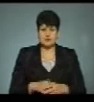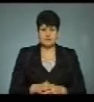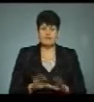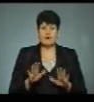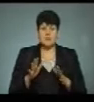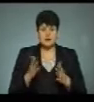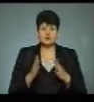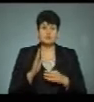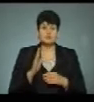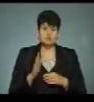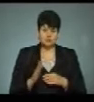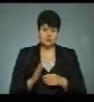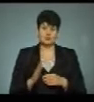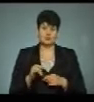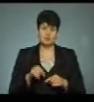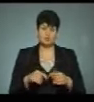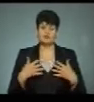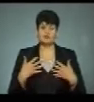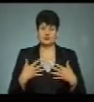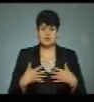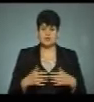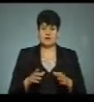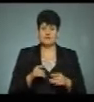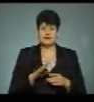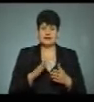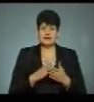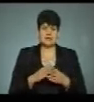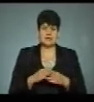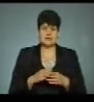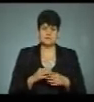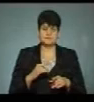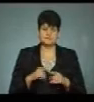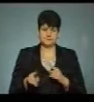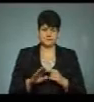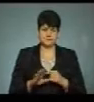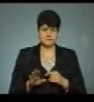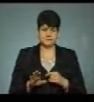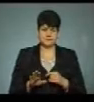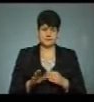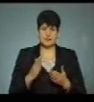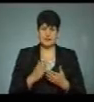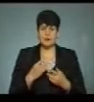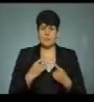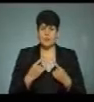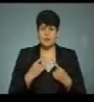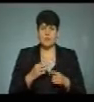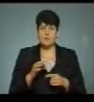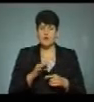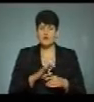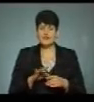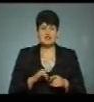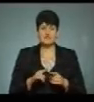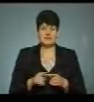вони все-таки будуть, тут вже вони не йдуть як екстрені, і йде мова про не про швидкість